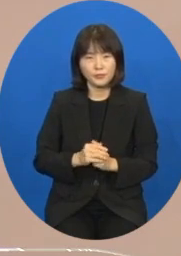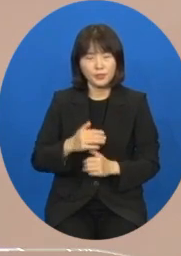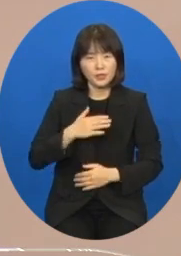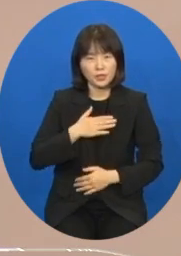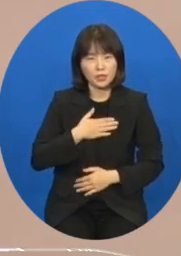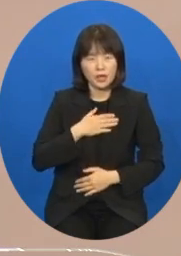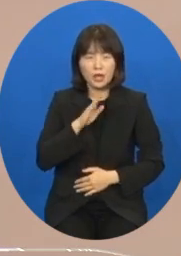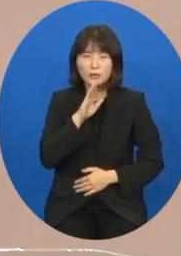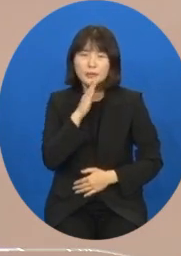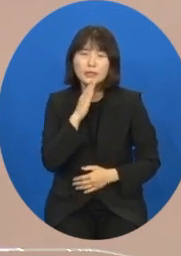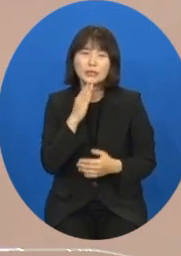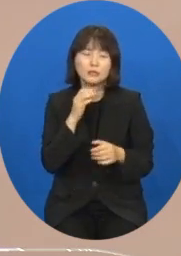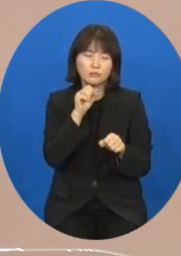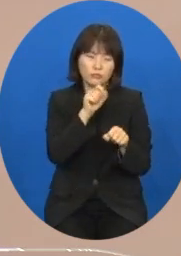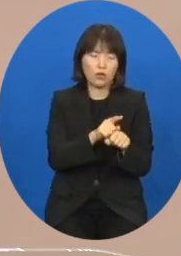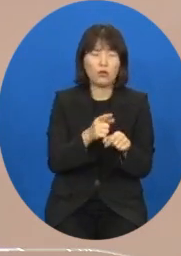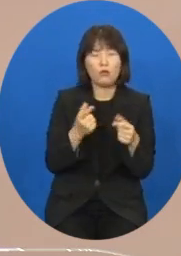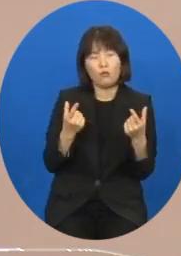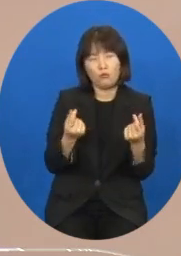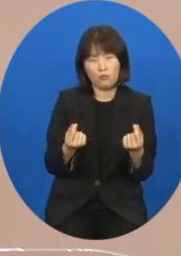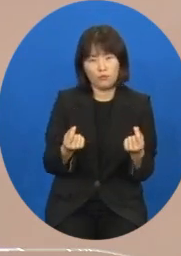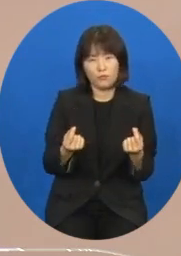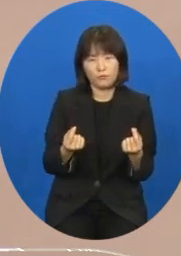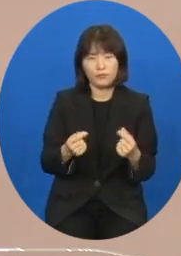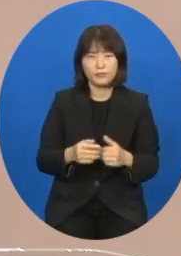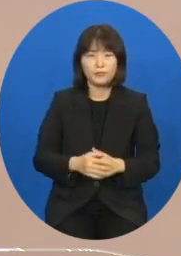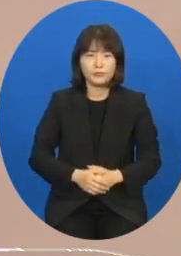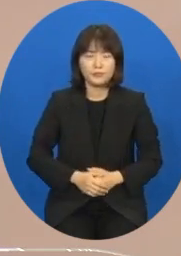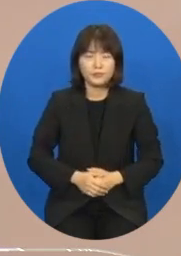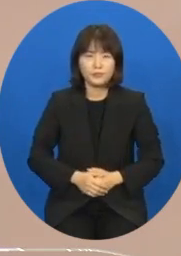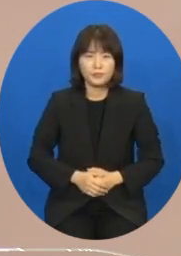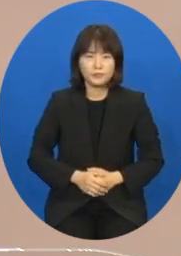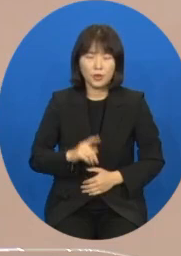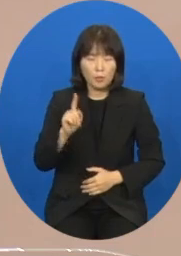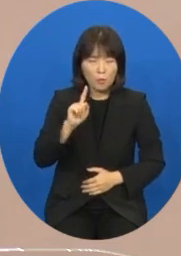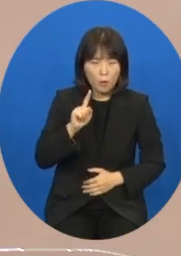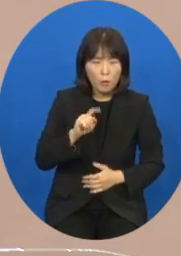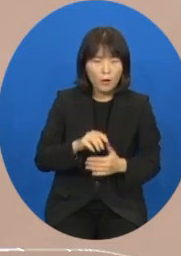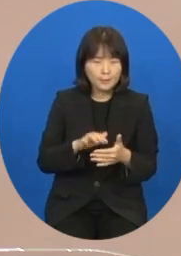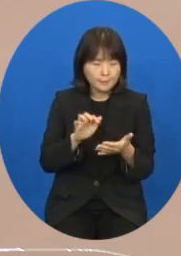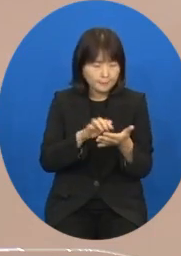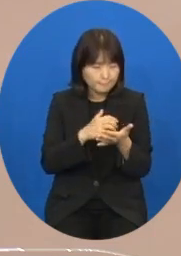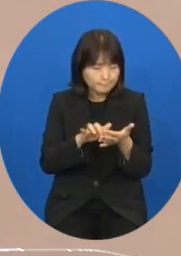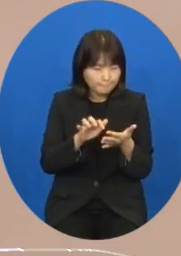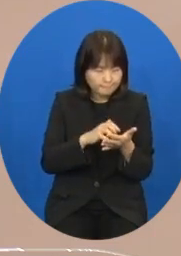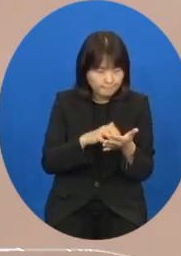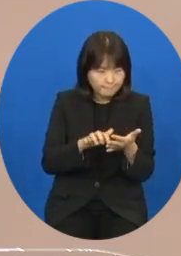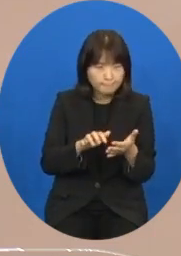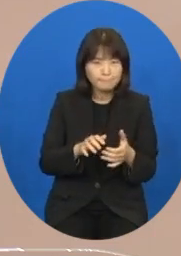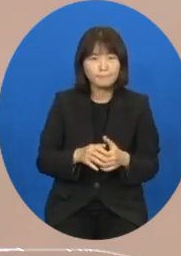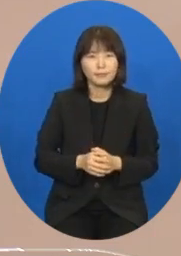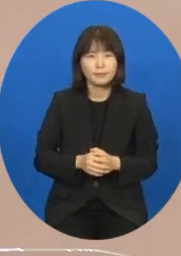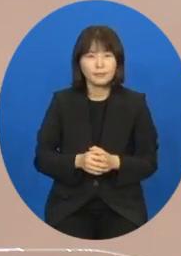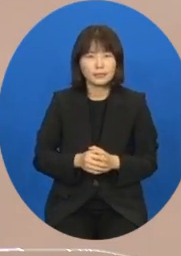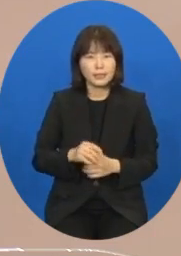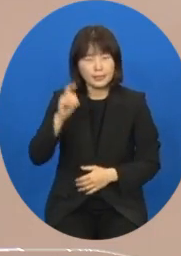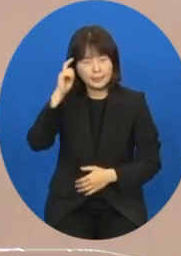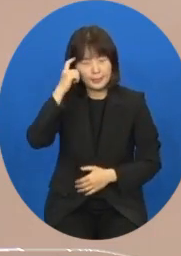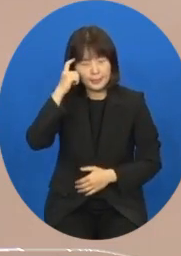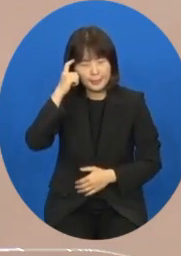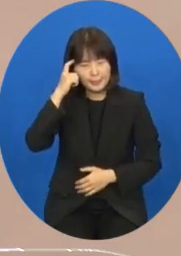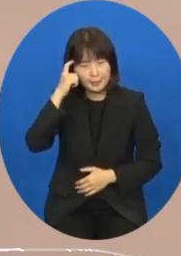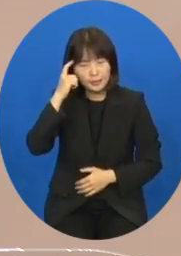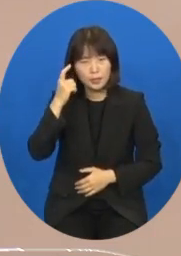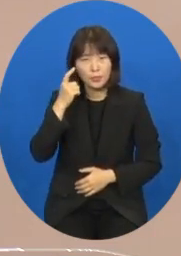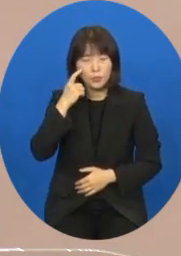빌립 같은 성향의 사람이기 때문입니다. 무언가를 따져보고 계산도 해보고 논리적으로 맞춰보고